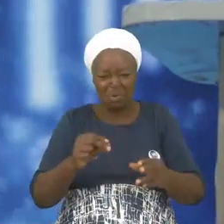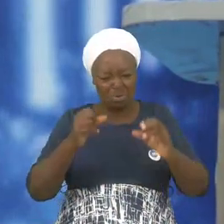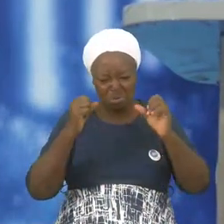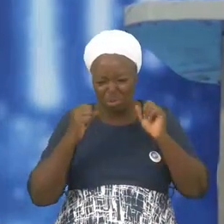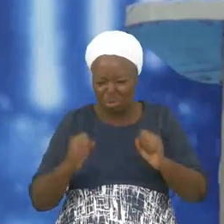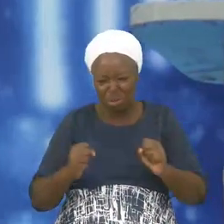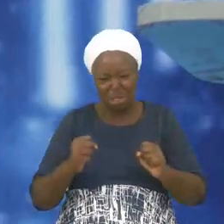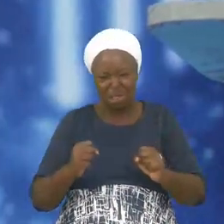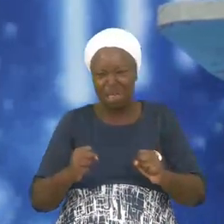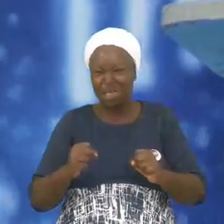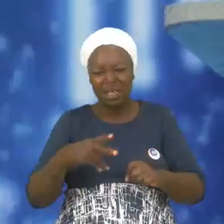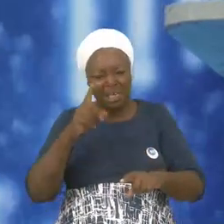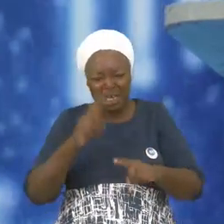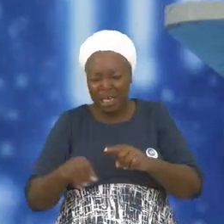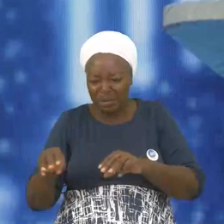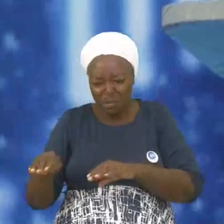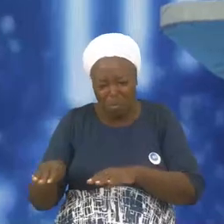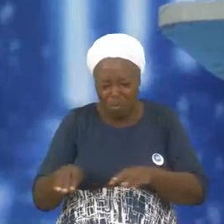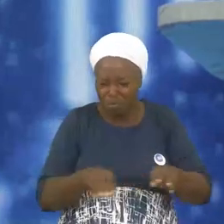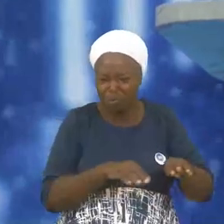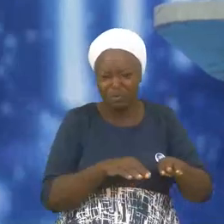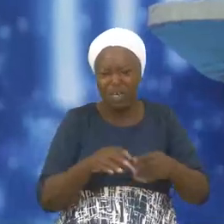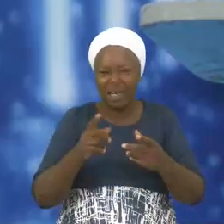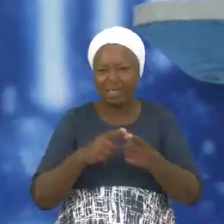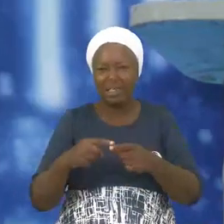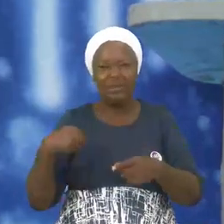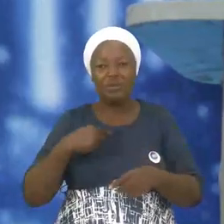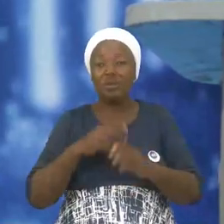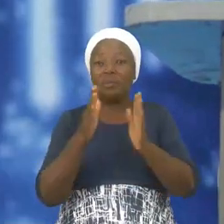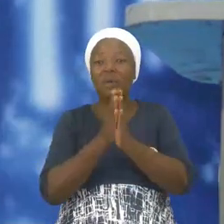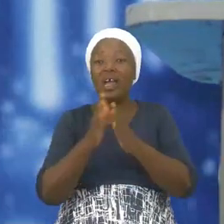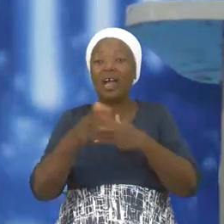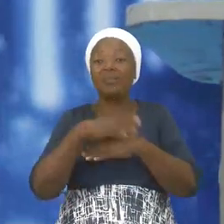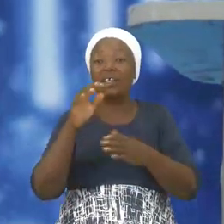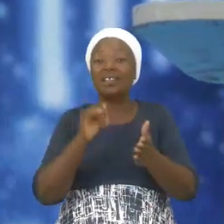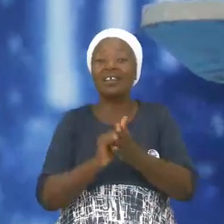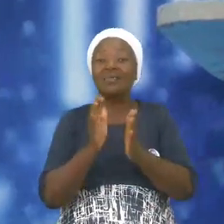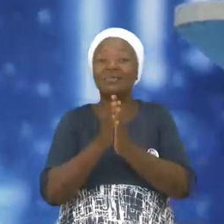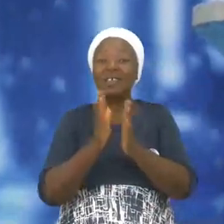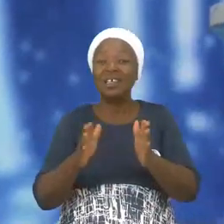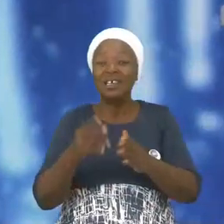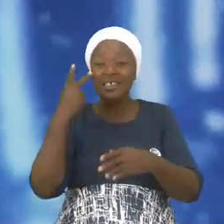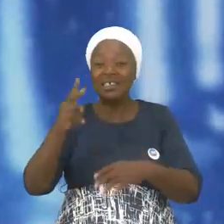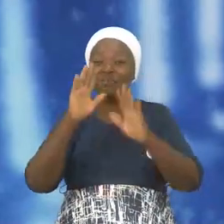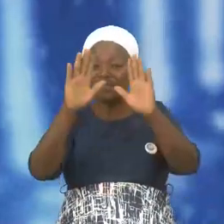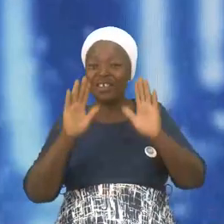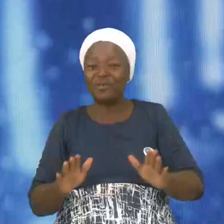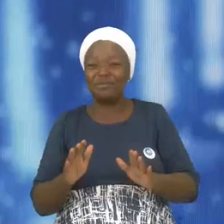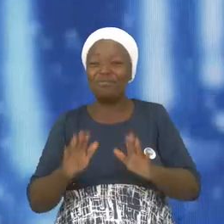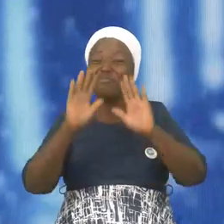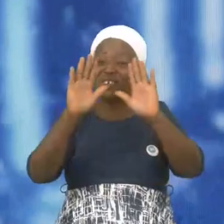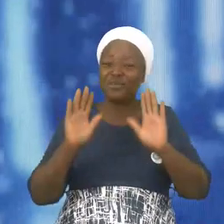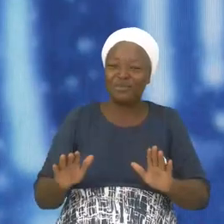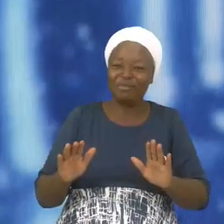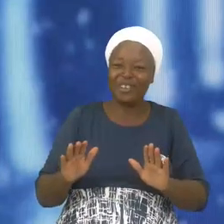désespérée, paralysée. Elle ne pouvait faire aucun mouvement. Nous avons